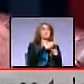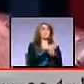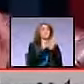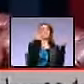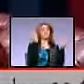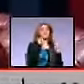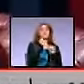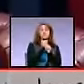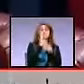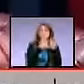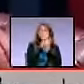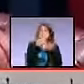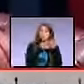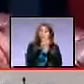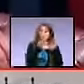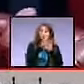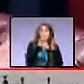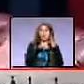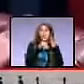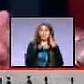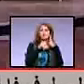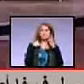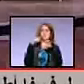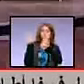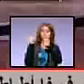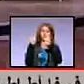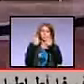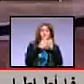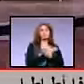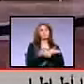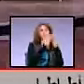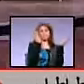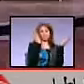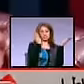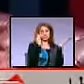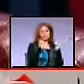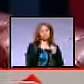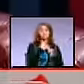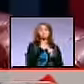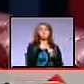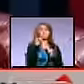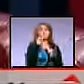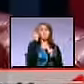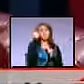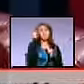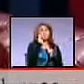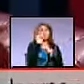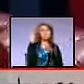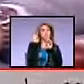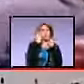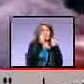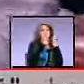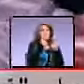البسطاء او المهمشين زي ما الى الان دي كانت اللي شغلاني بشكل كبير جدا.